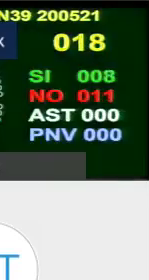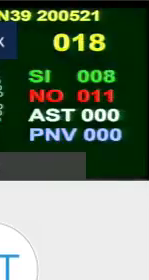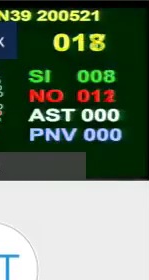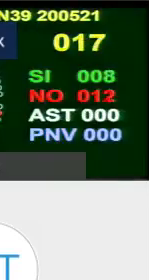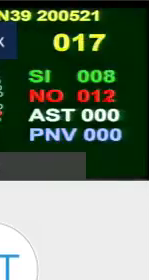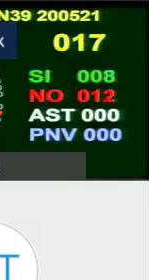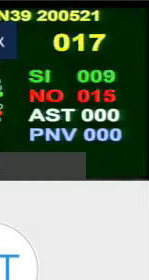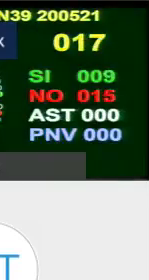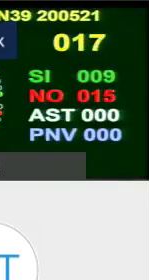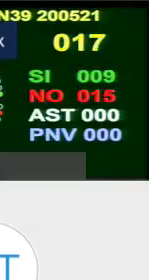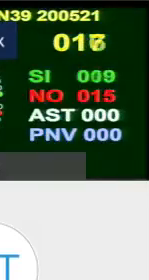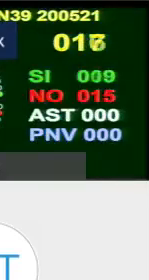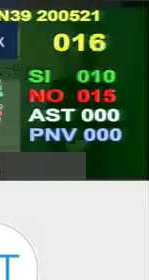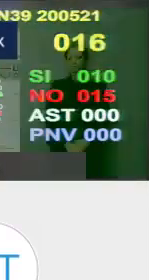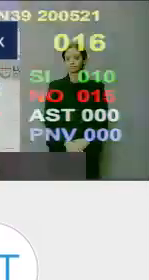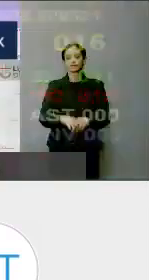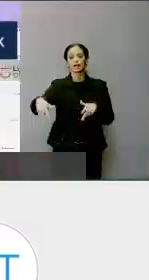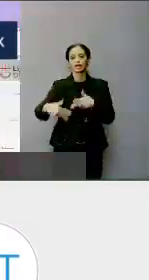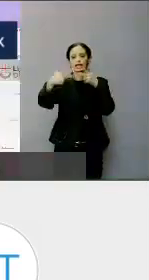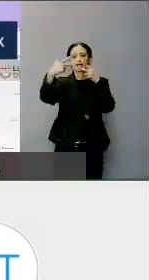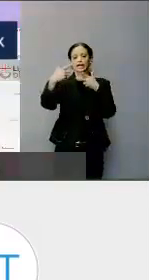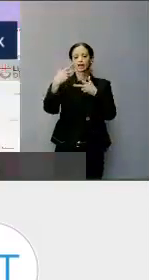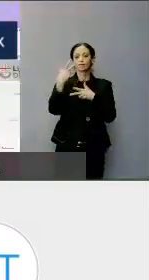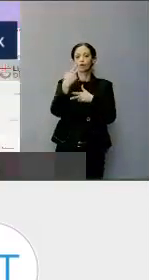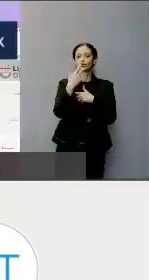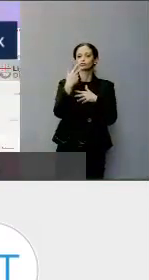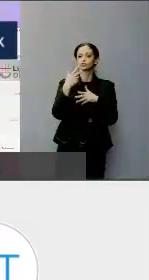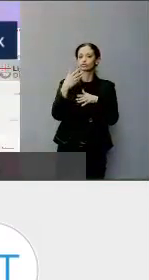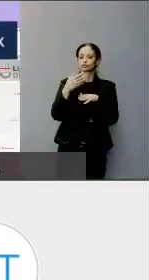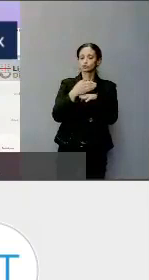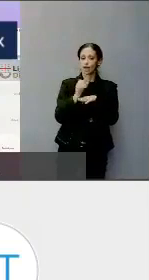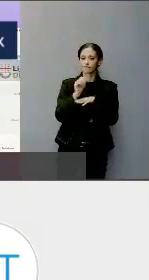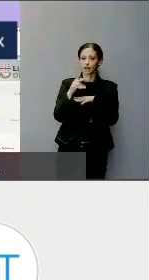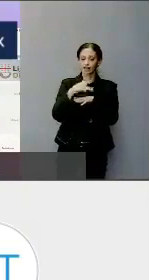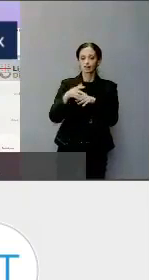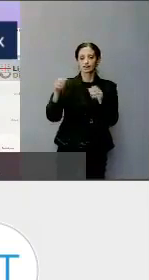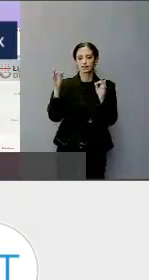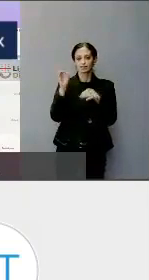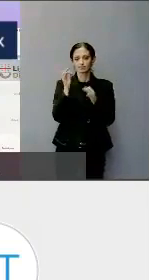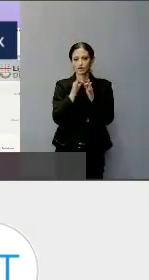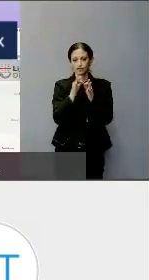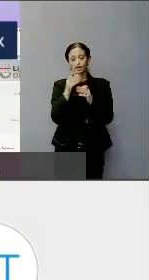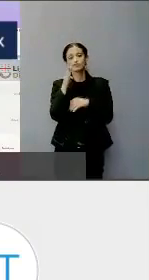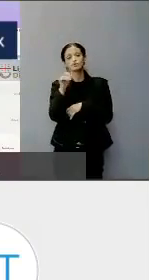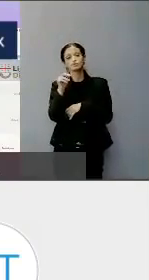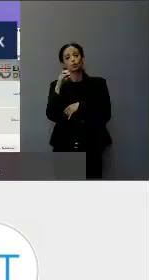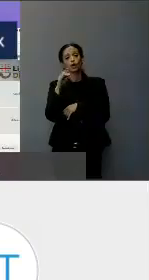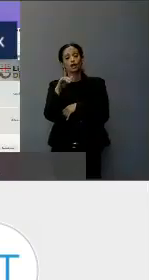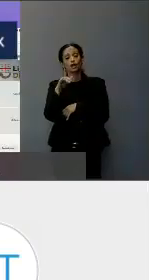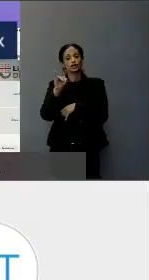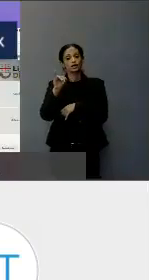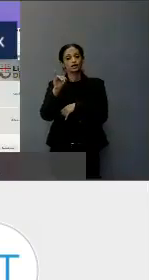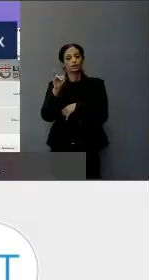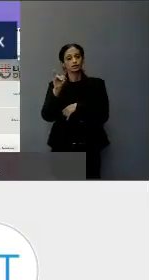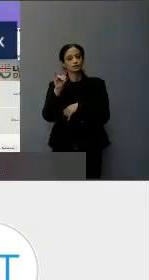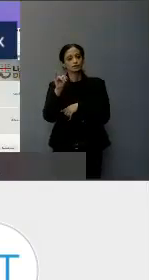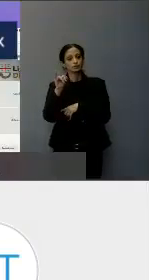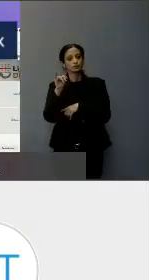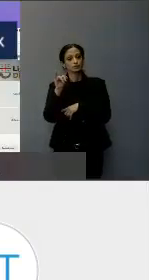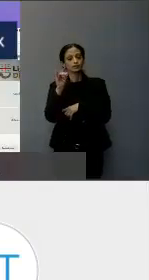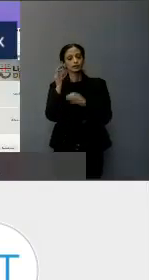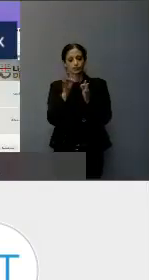da remoto su 34 considerevole anzi consigliera veniente consigliera bruccoleri e